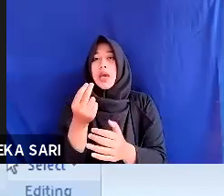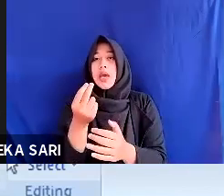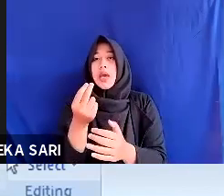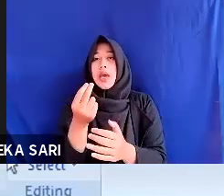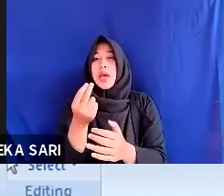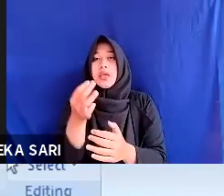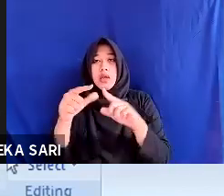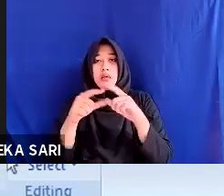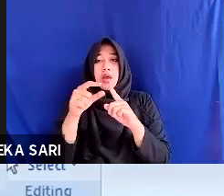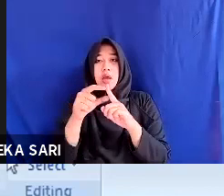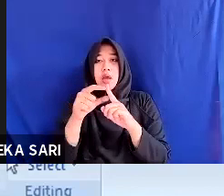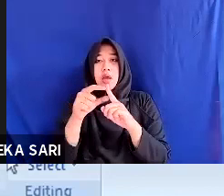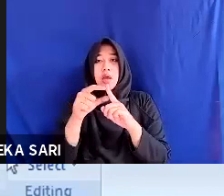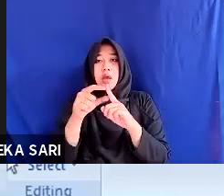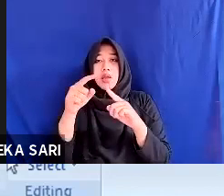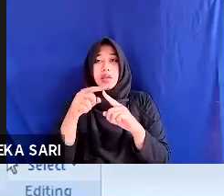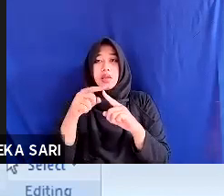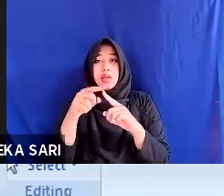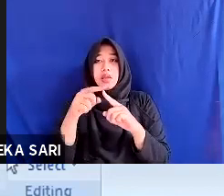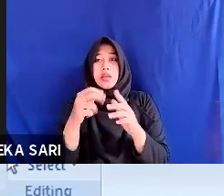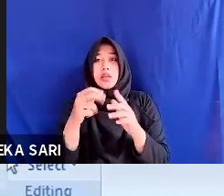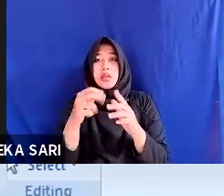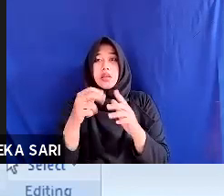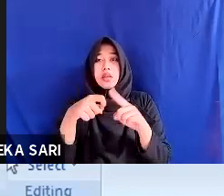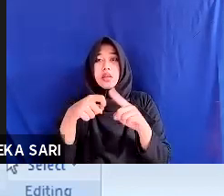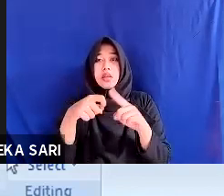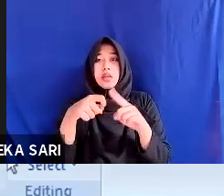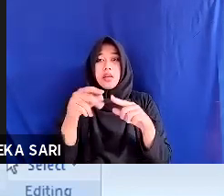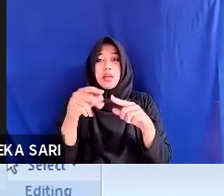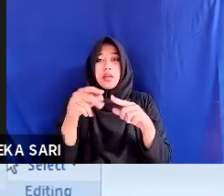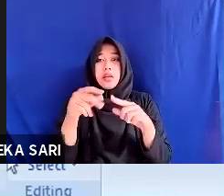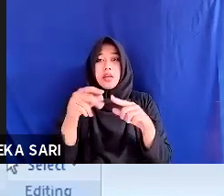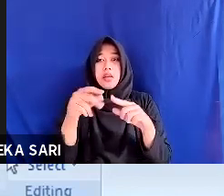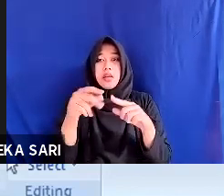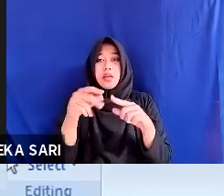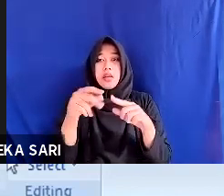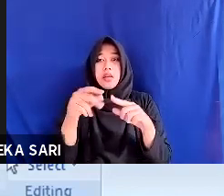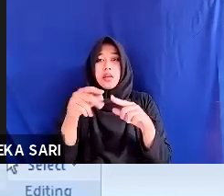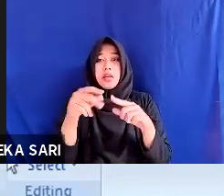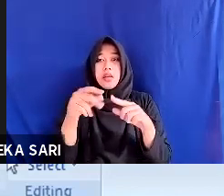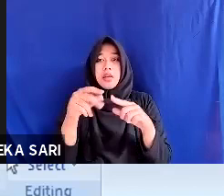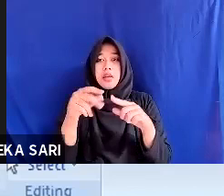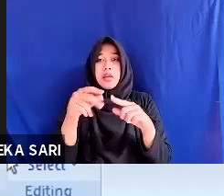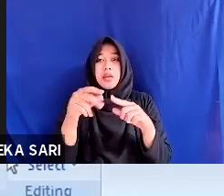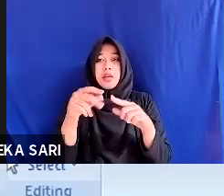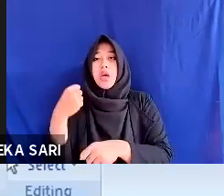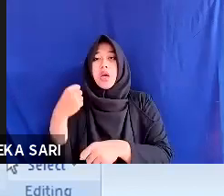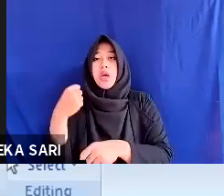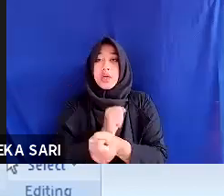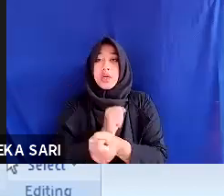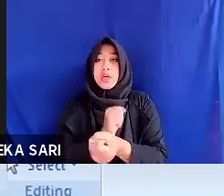Dari orang-orang yang tidak bisa bekerja, disediakan lapangan pekerja untuk padat karya, dan